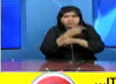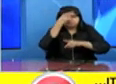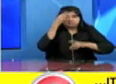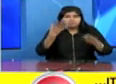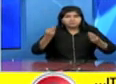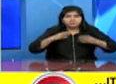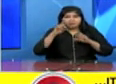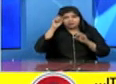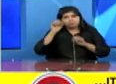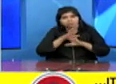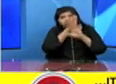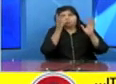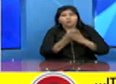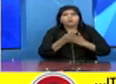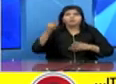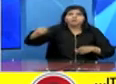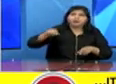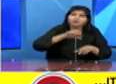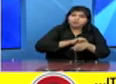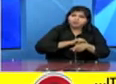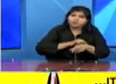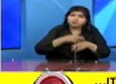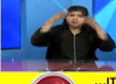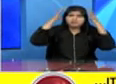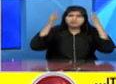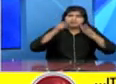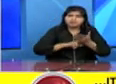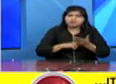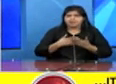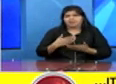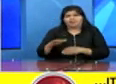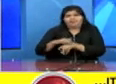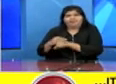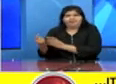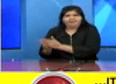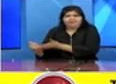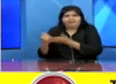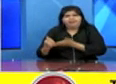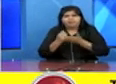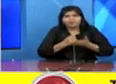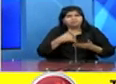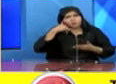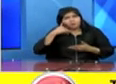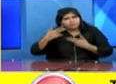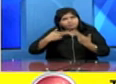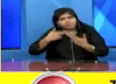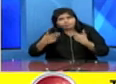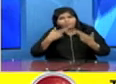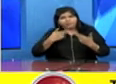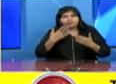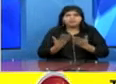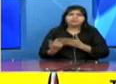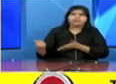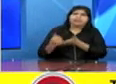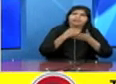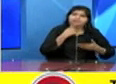गया था। लेकिन वहाँ के डॉक्टर्स और नर्सेज जो है ना, वो हम्म। बहुत अच्छे थे मेरे साथ। हर हम्म। दिन मुझे कॉल करके मुझसे बात कर रहे